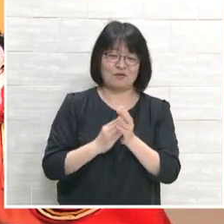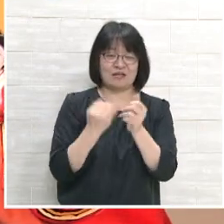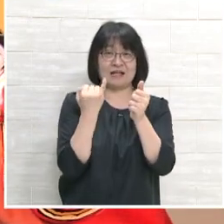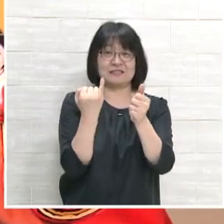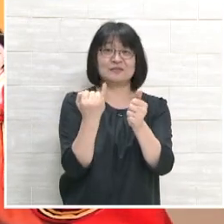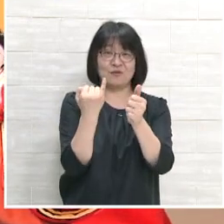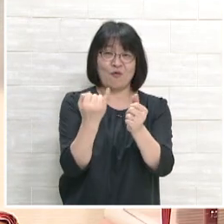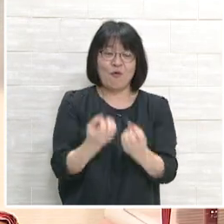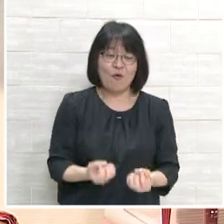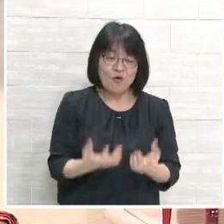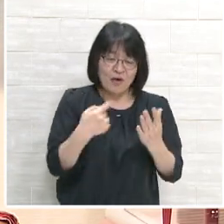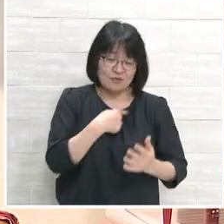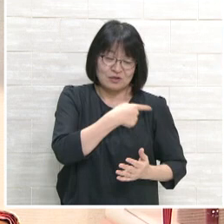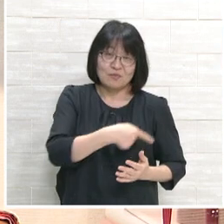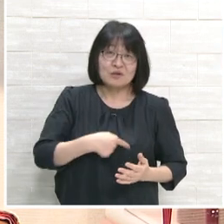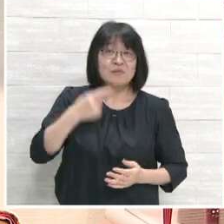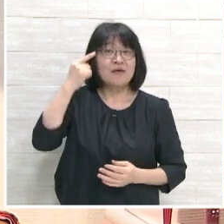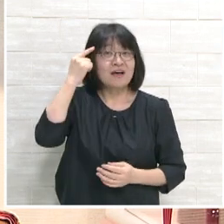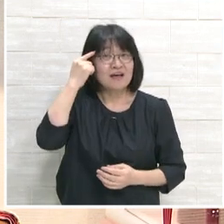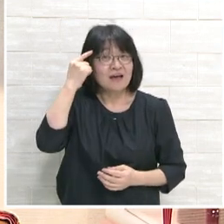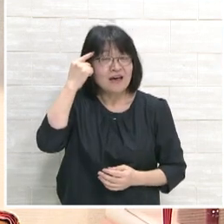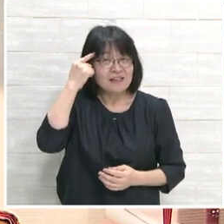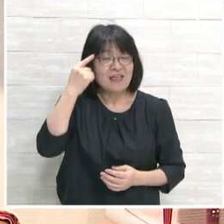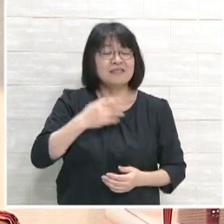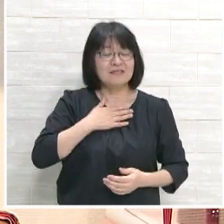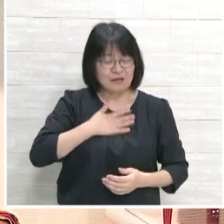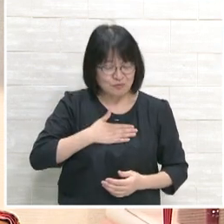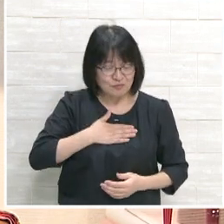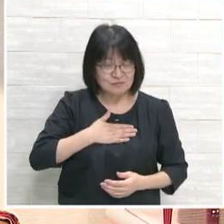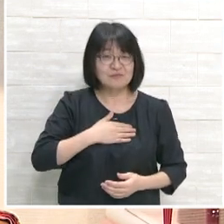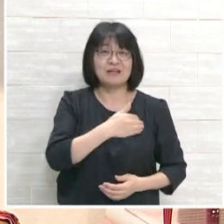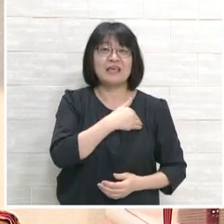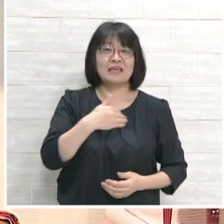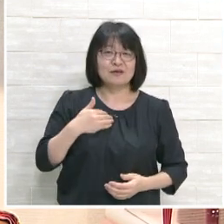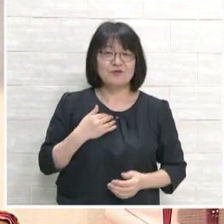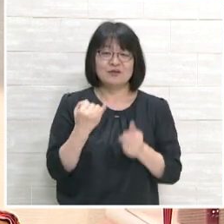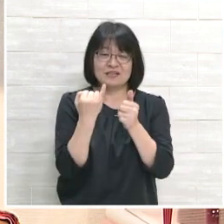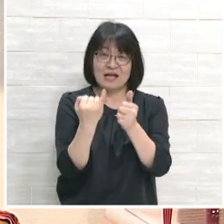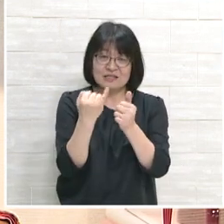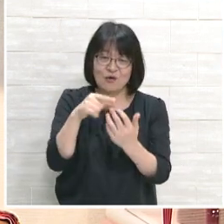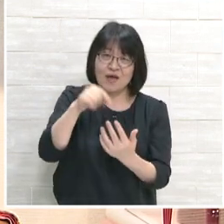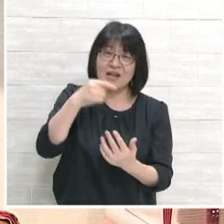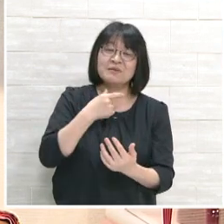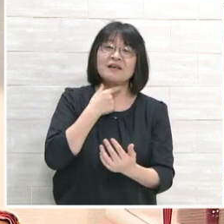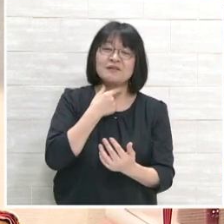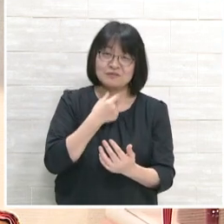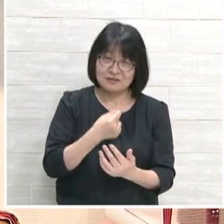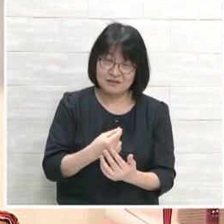お祝いの気持ちを考え、納得のいくひな人形を選びたいものです。